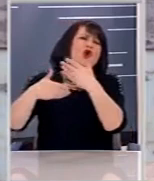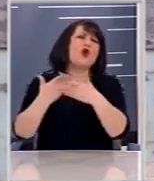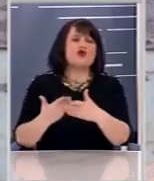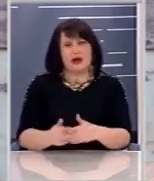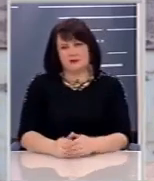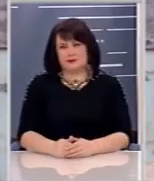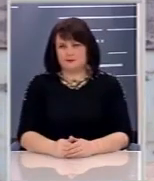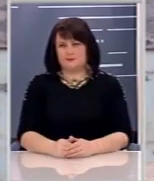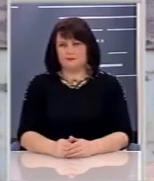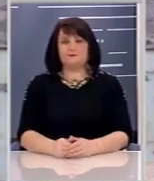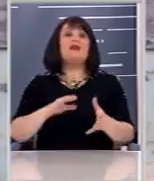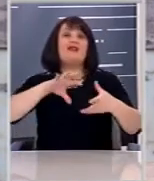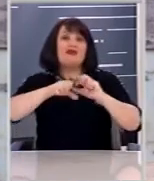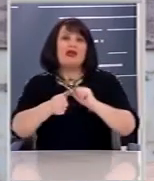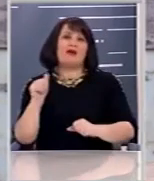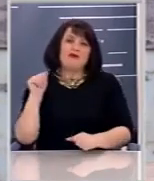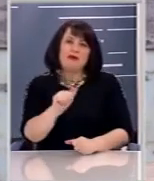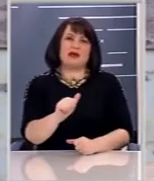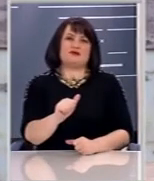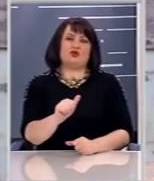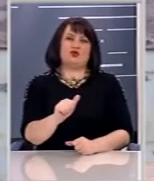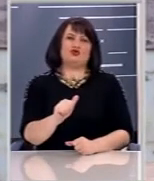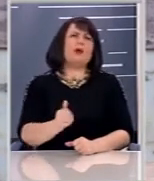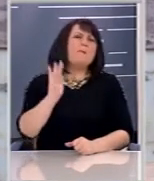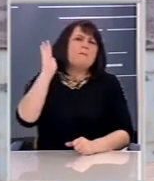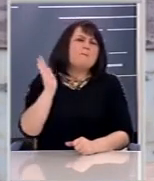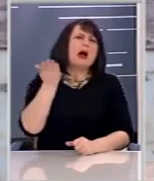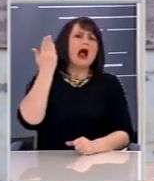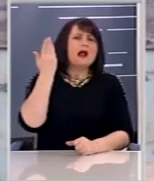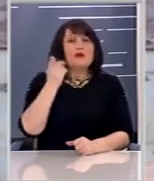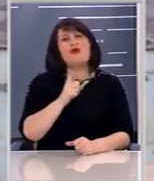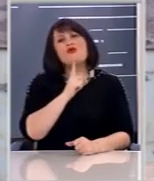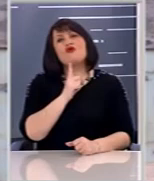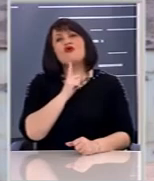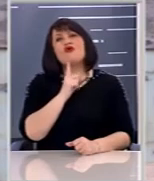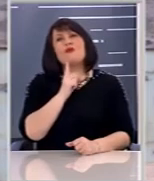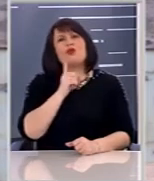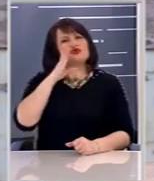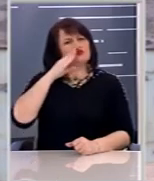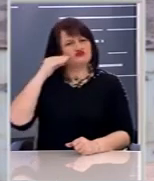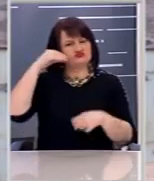βία, ο βιασμός, είναι τόσο παλιός όσο και η πατριαρχία.